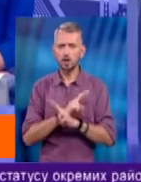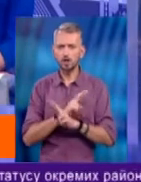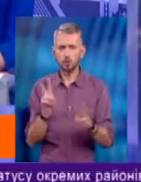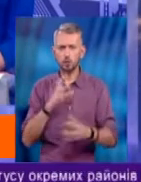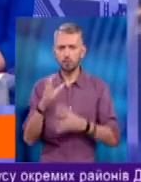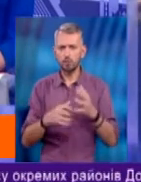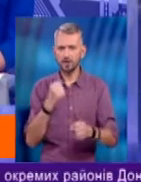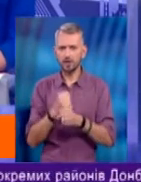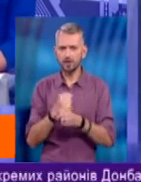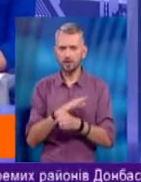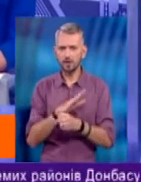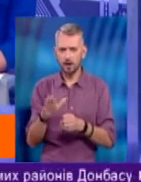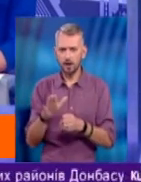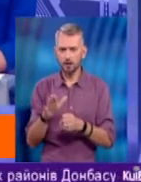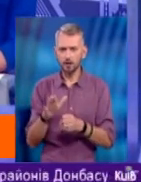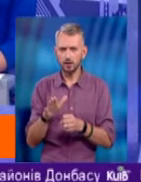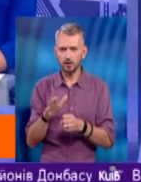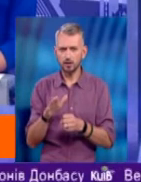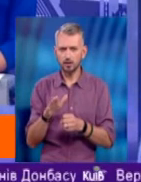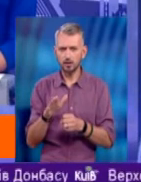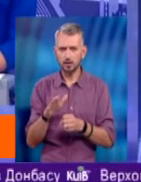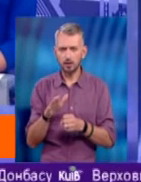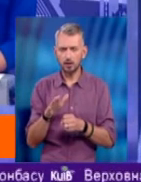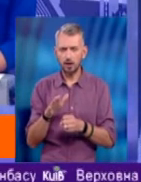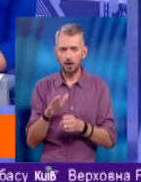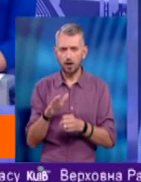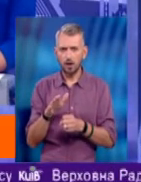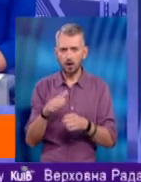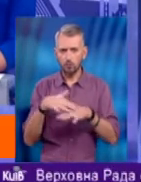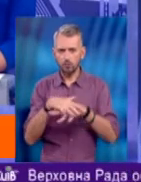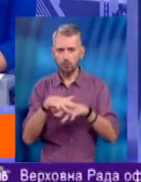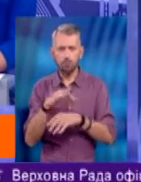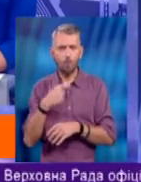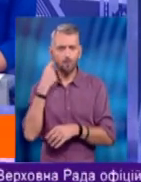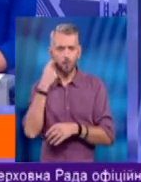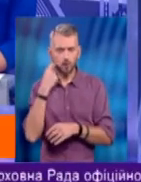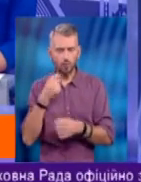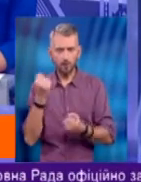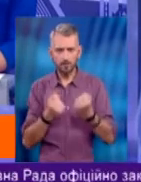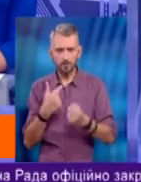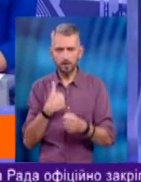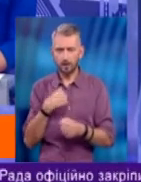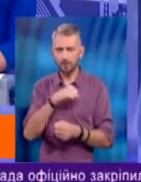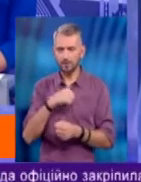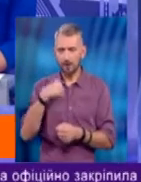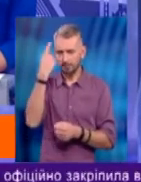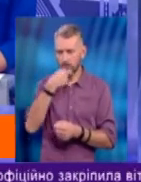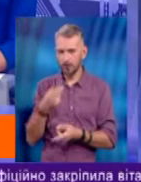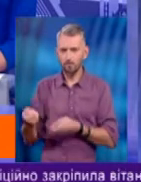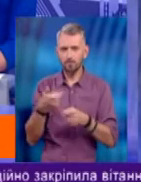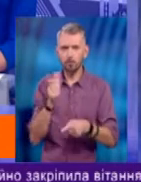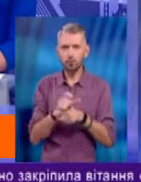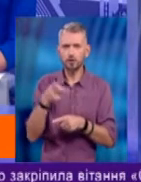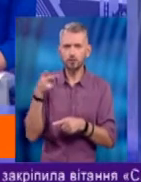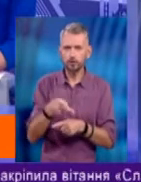не делает ограничения по возрасту автомобиля. Я сам лично привез более 2000 автомобилей в